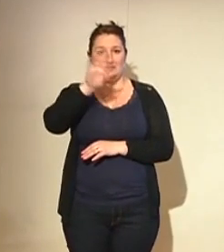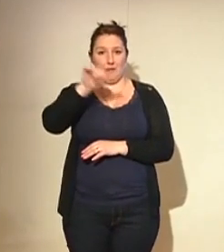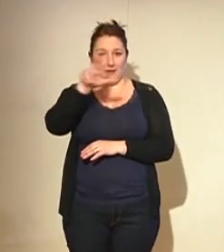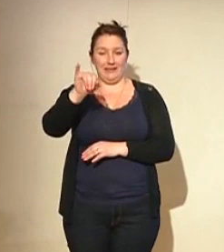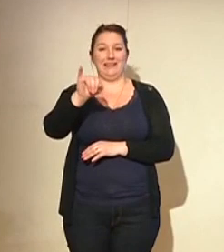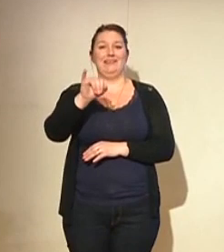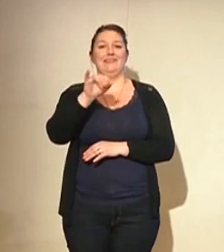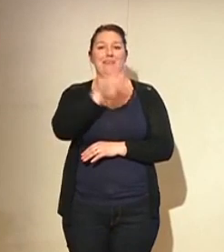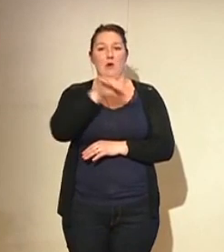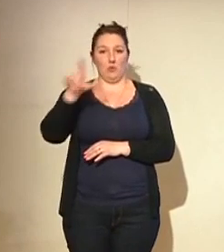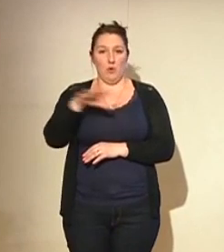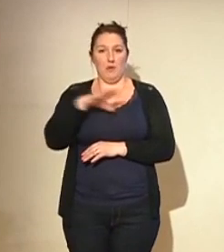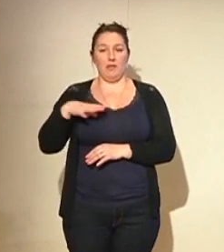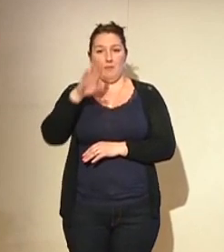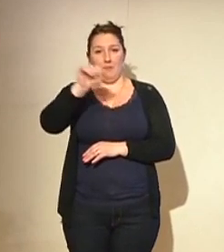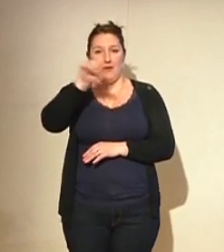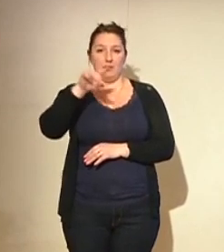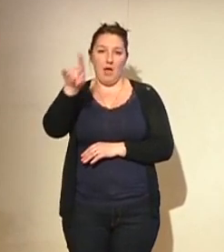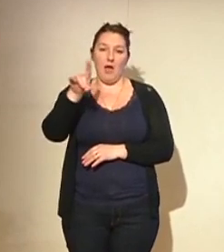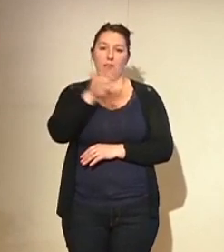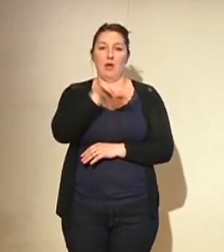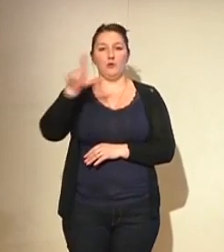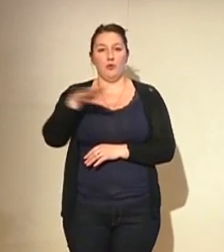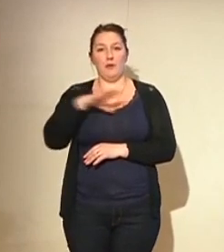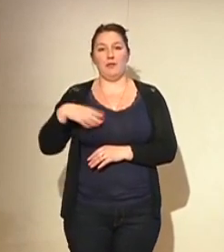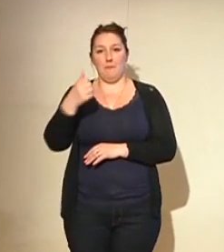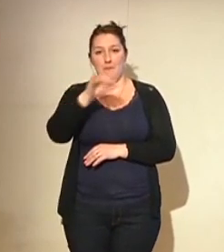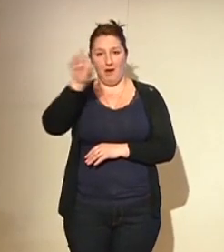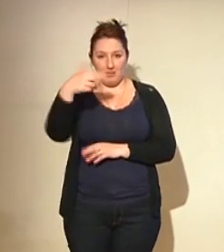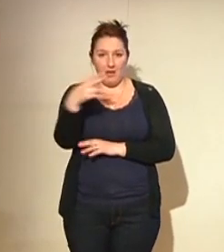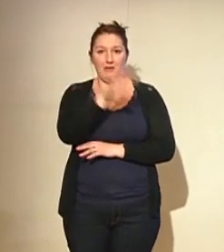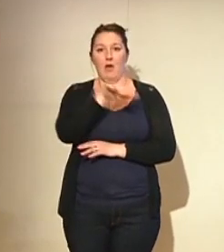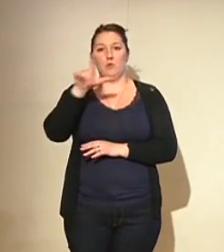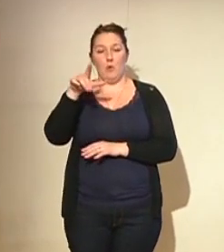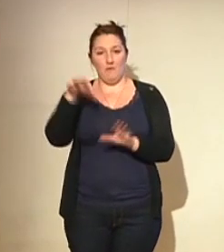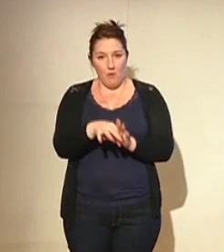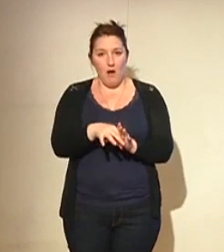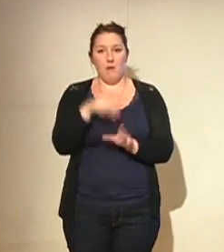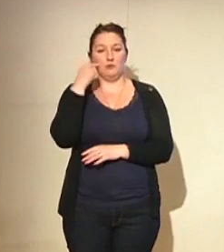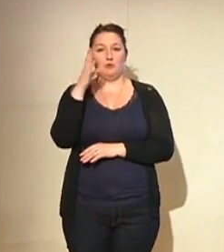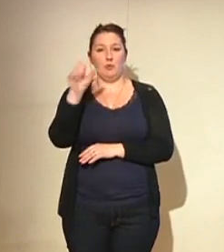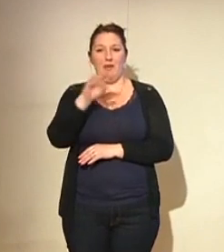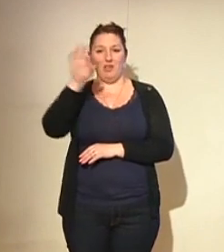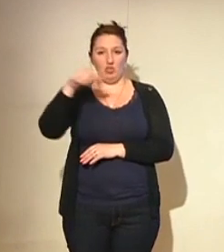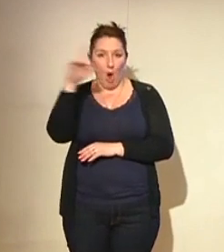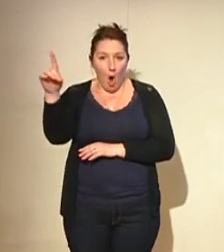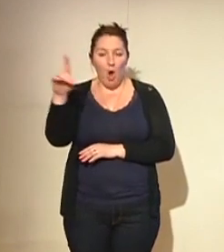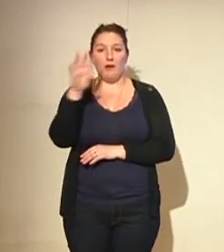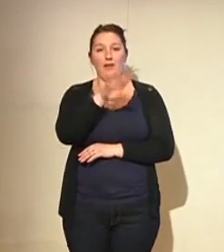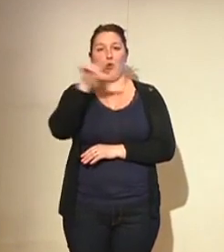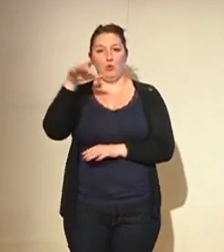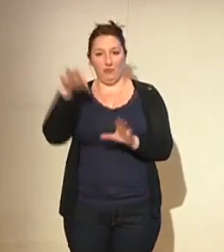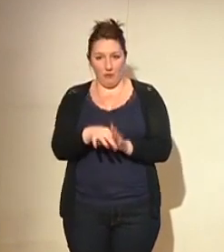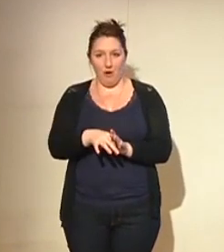voix madame Bernard 42 voix madame Martin 42 voix Monsieur Bertrand 42 voix en titulaire et en